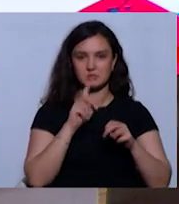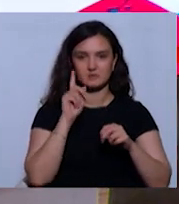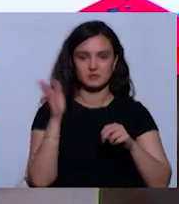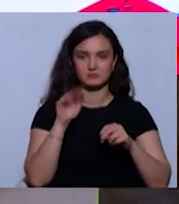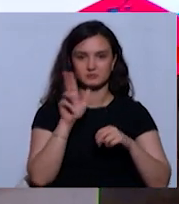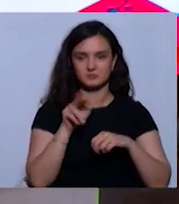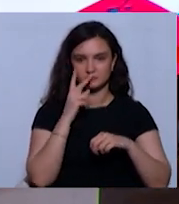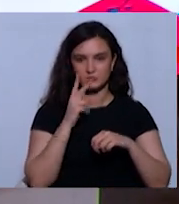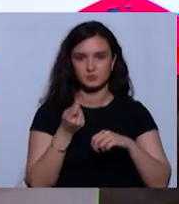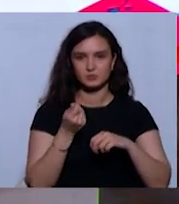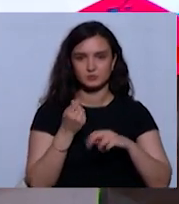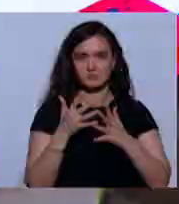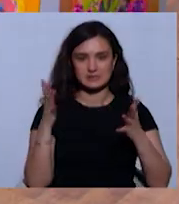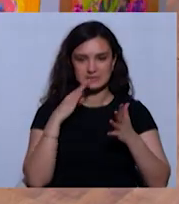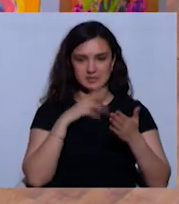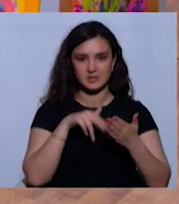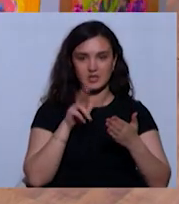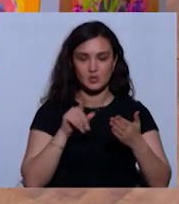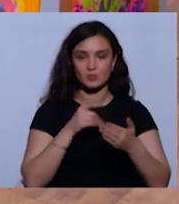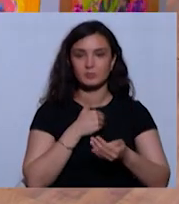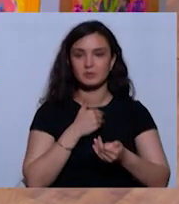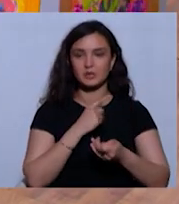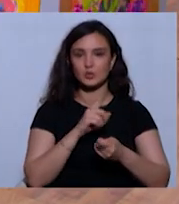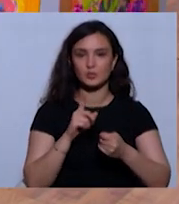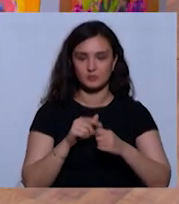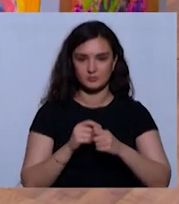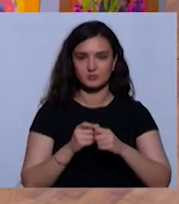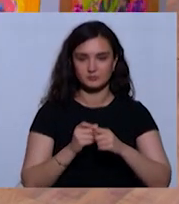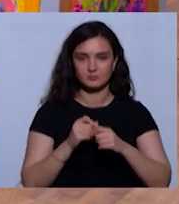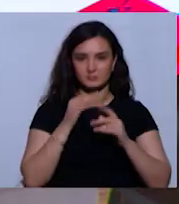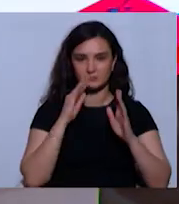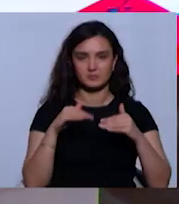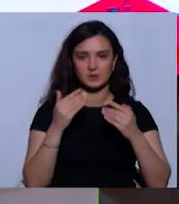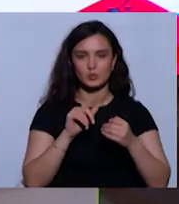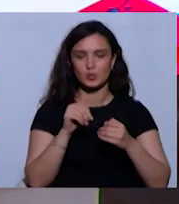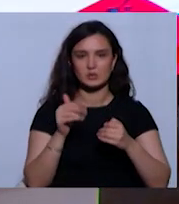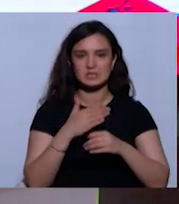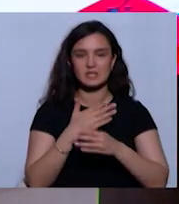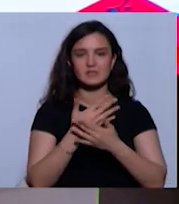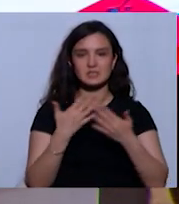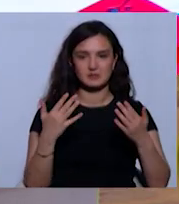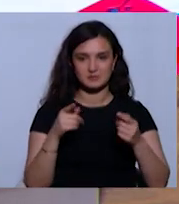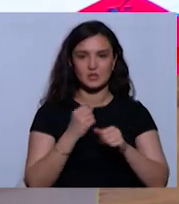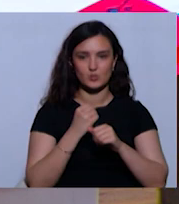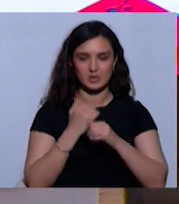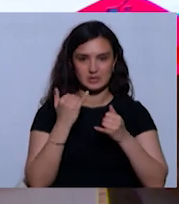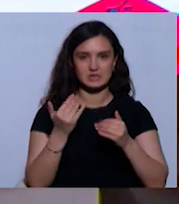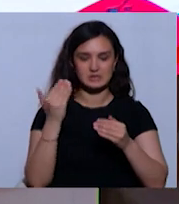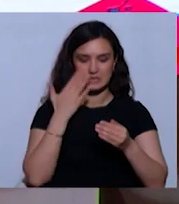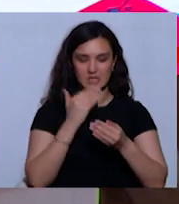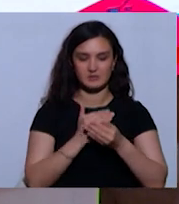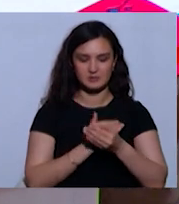მწვანე აკვარელი. ცოტა მეტი წყალი რომ მინდა, რომ მე იქნებ, აი როგორც თევზებს გაუკეთეთ